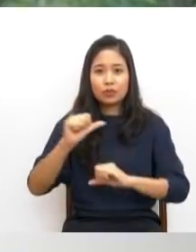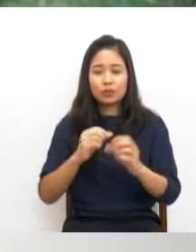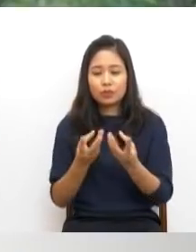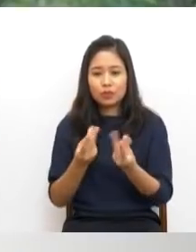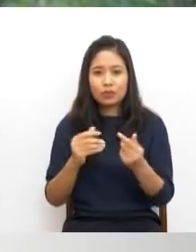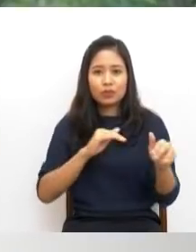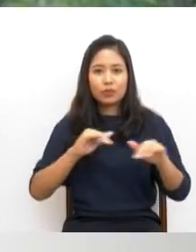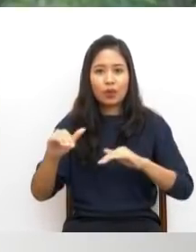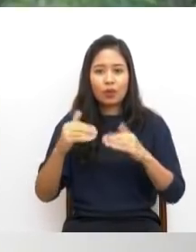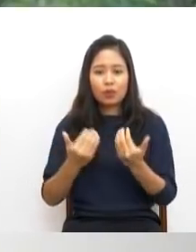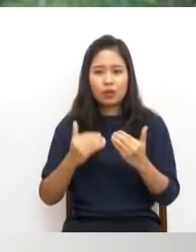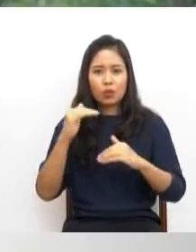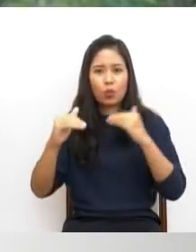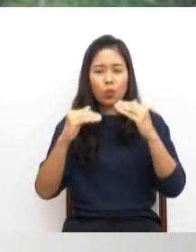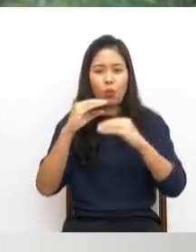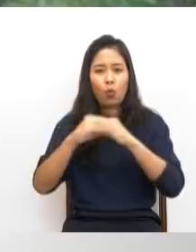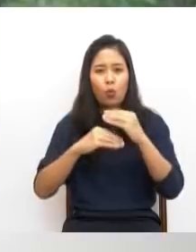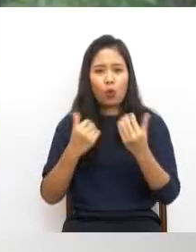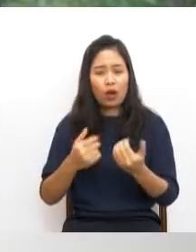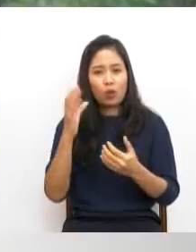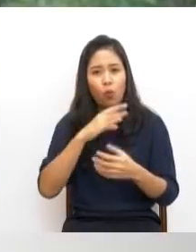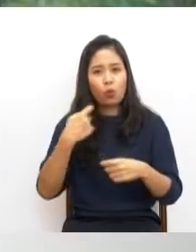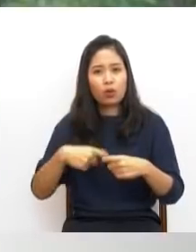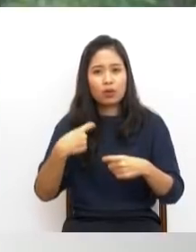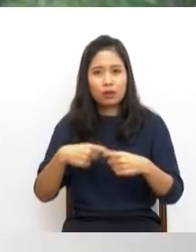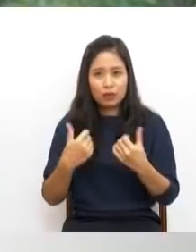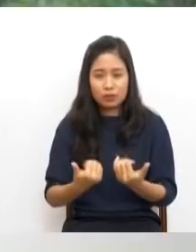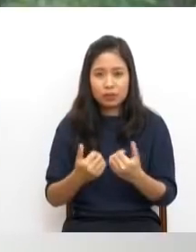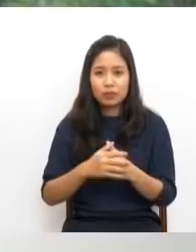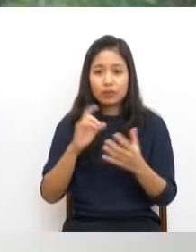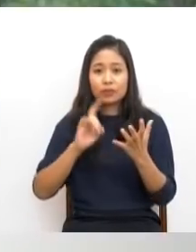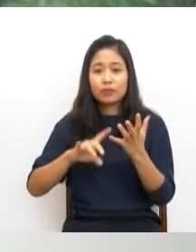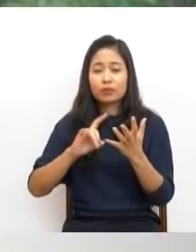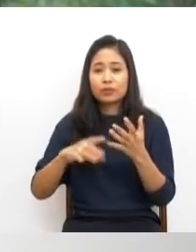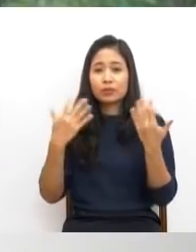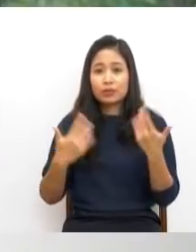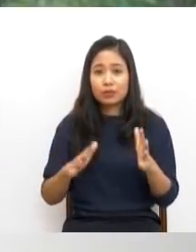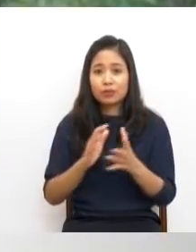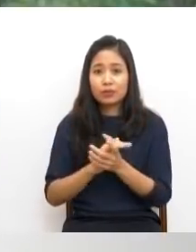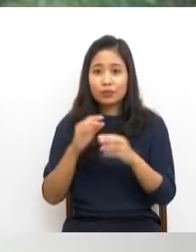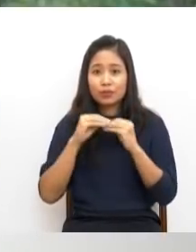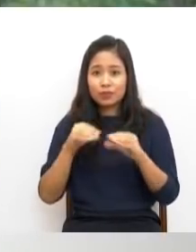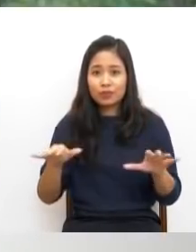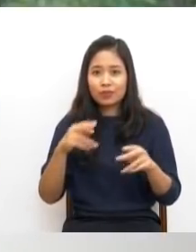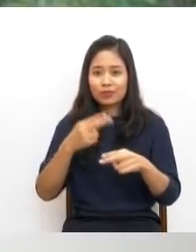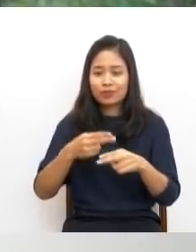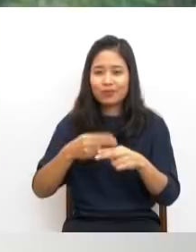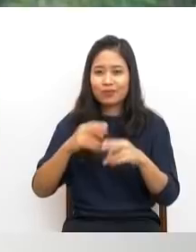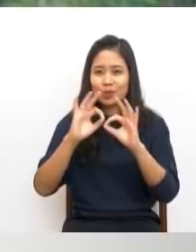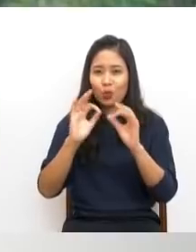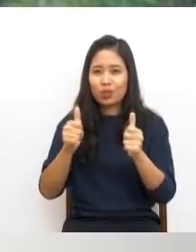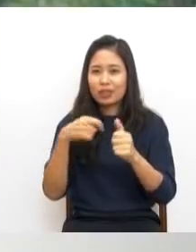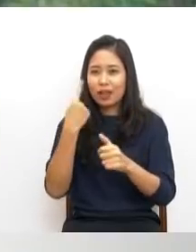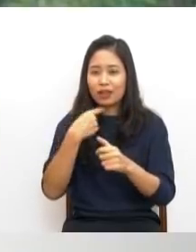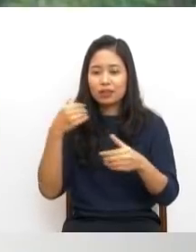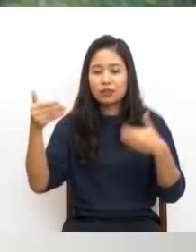าโครงการดีๆแบบนี้มีต่อปีที่5อย่างแน่นอนนะคะมาจนถึงช่วงสุดท้ายของรายการแล้วเรามาประกาศผลผู้โชคดีกันก่อนดีกว่าสำหรับกิจกร